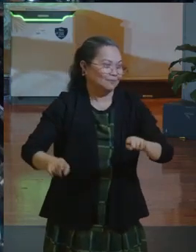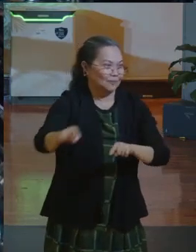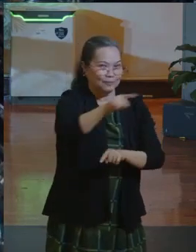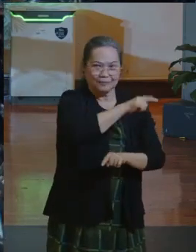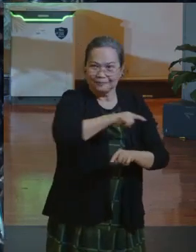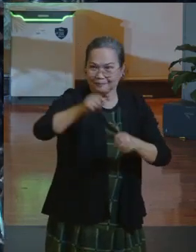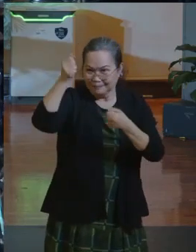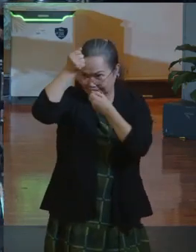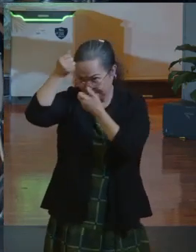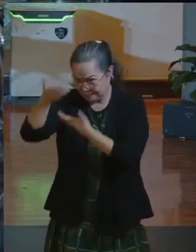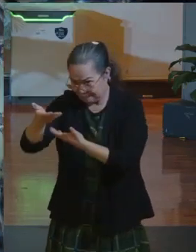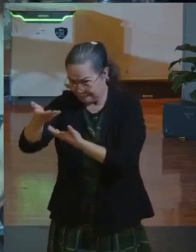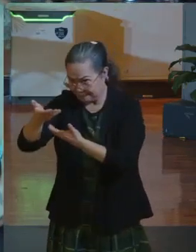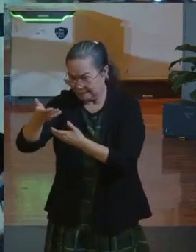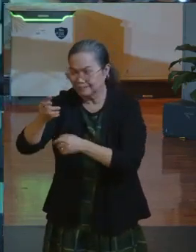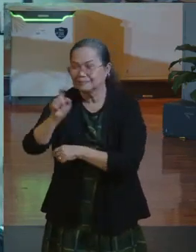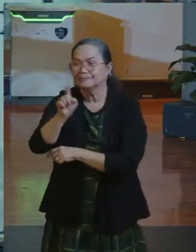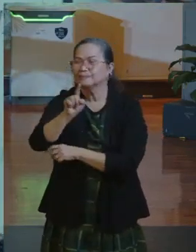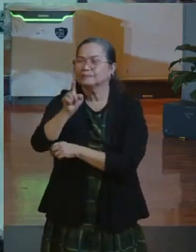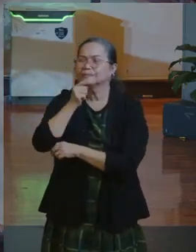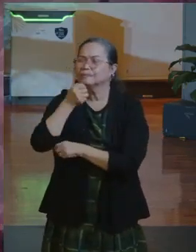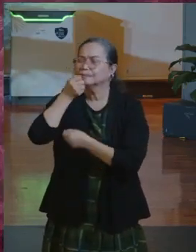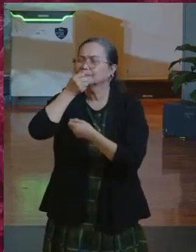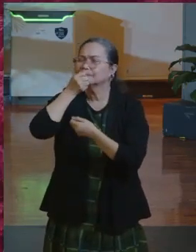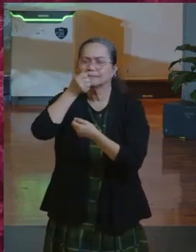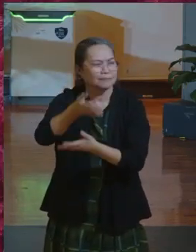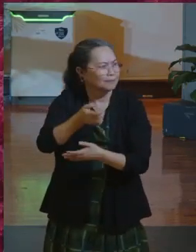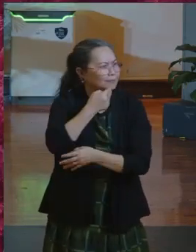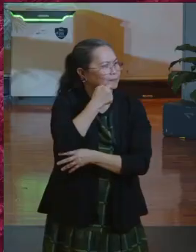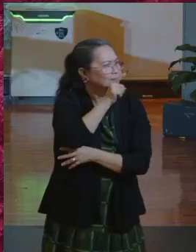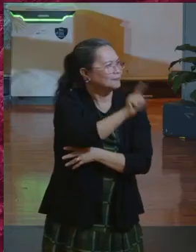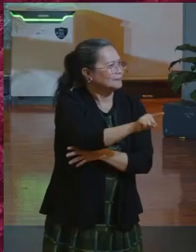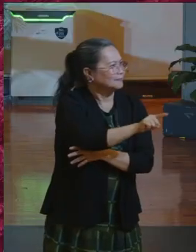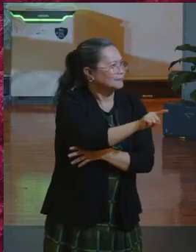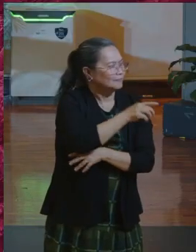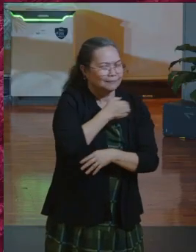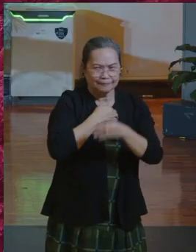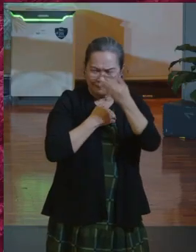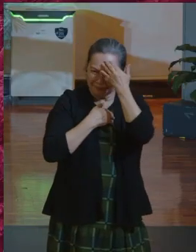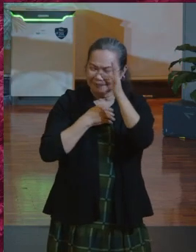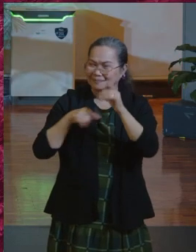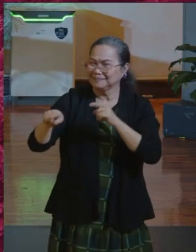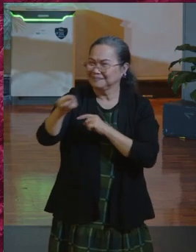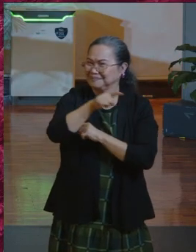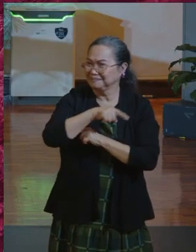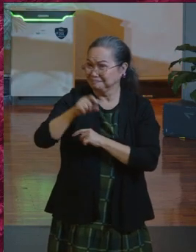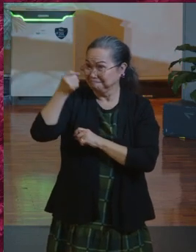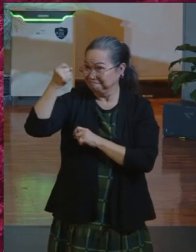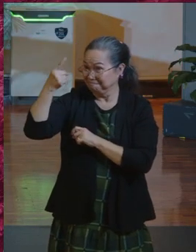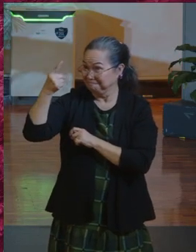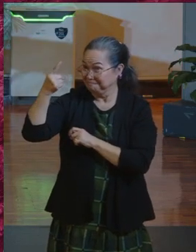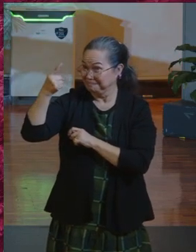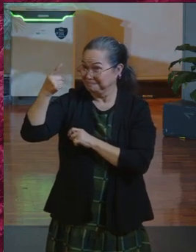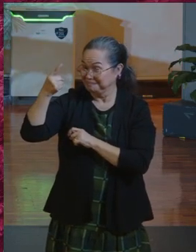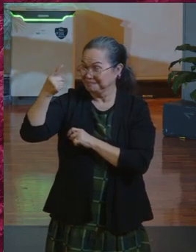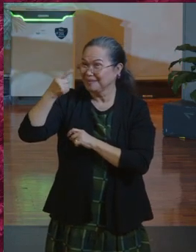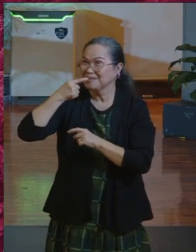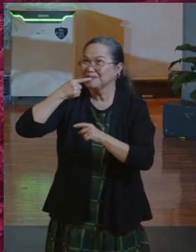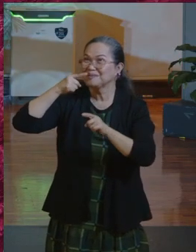Pagsunod sa pagsugo ng Panginoon. Hindi ko po alam kung maraming nakakaunawan